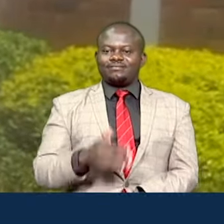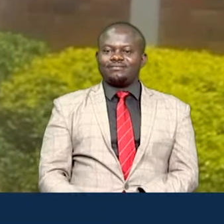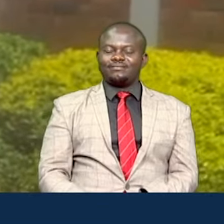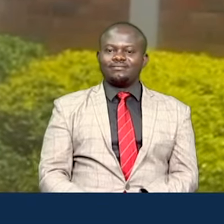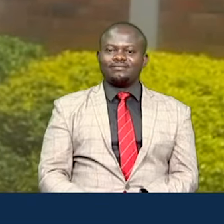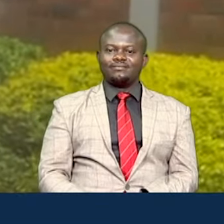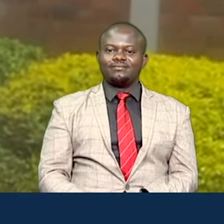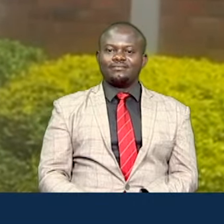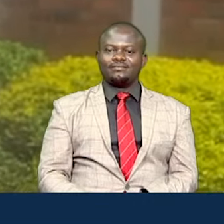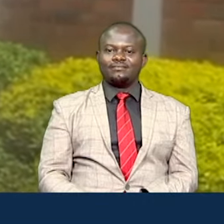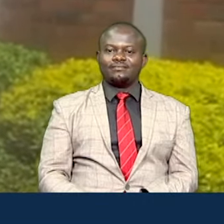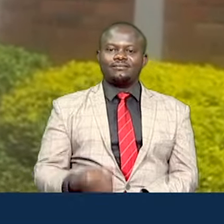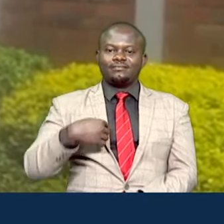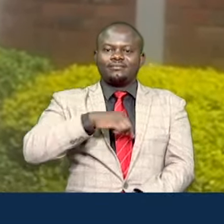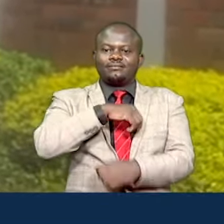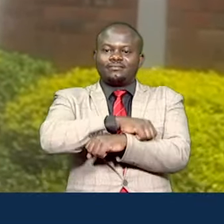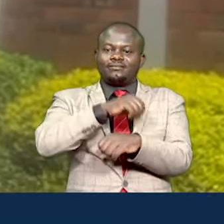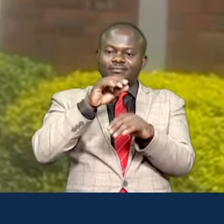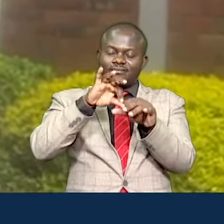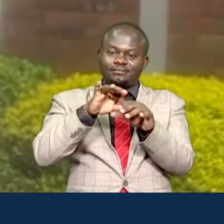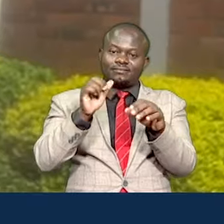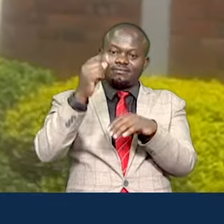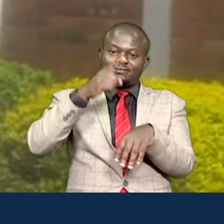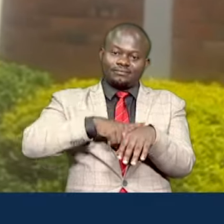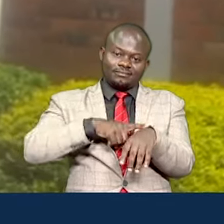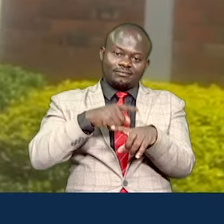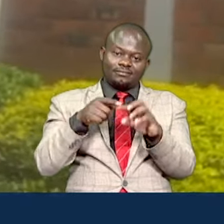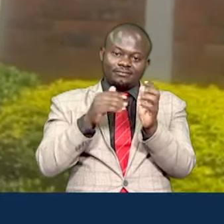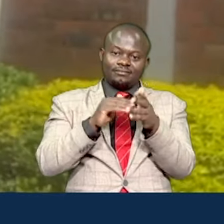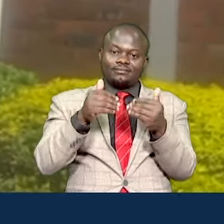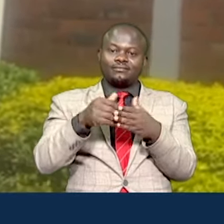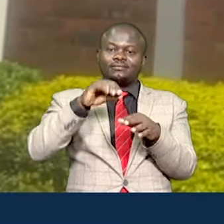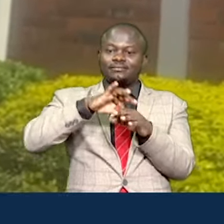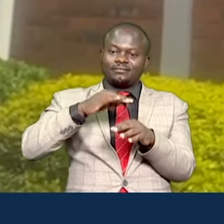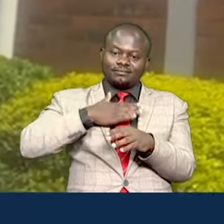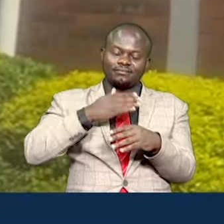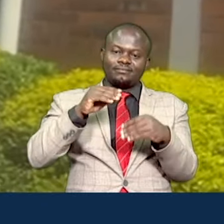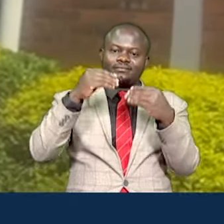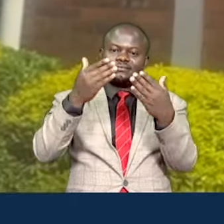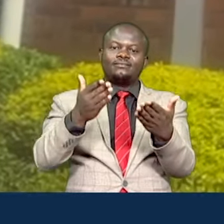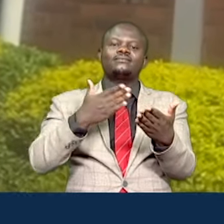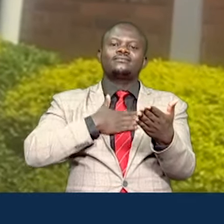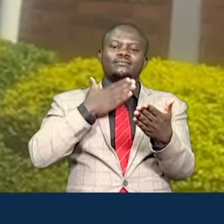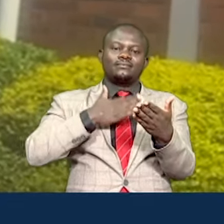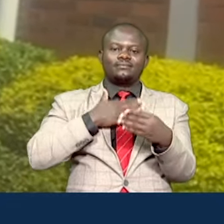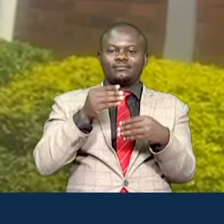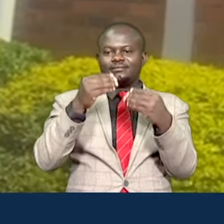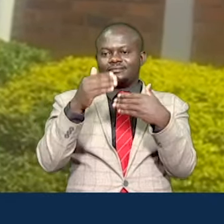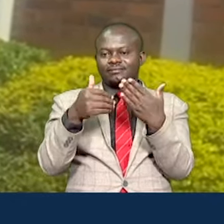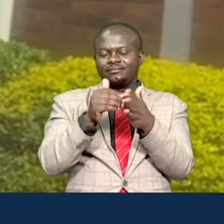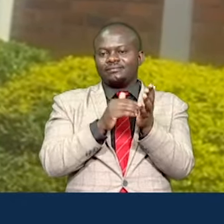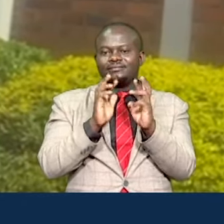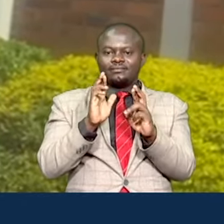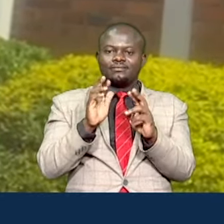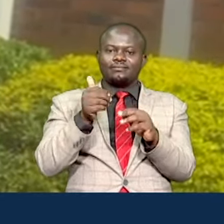ndi umunyeshuri hano muri SS ndishimiye cyane kuba natoye inshuro yanjye ya mbere so ijwi ryanjye natanze nishimiye kuba nayitanze kandi nizeye ko